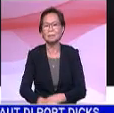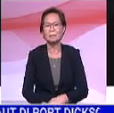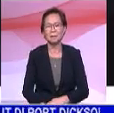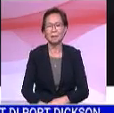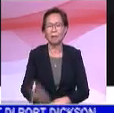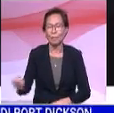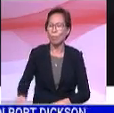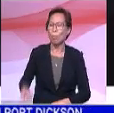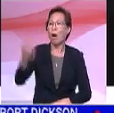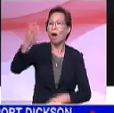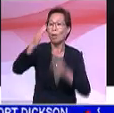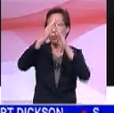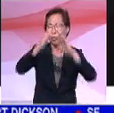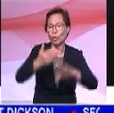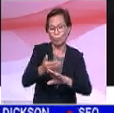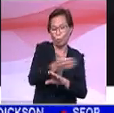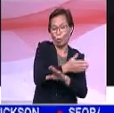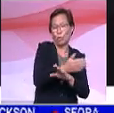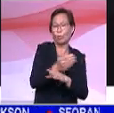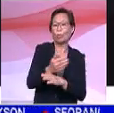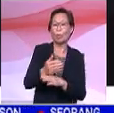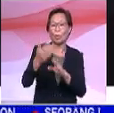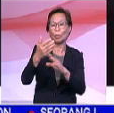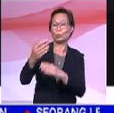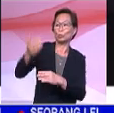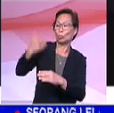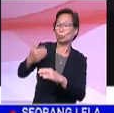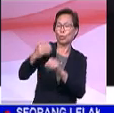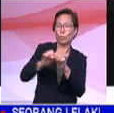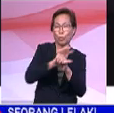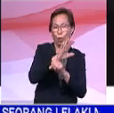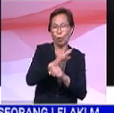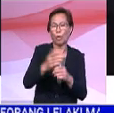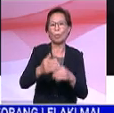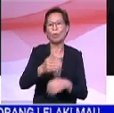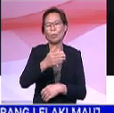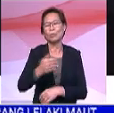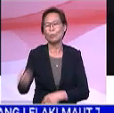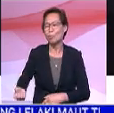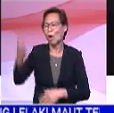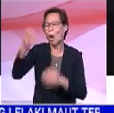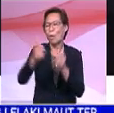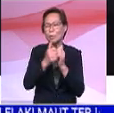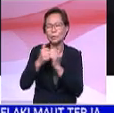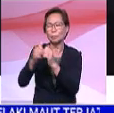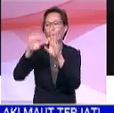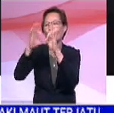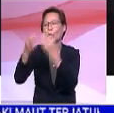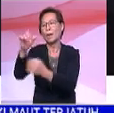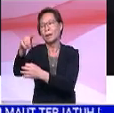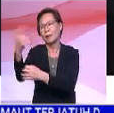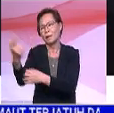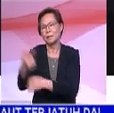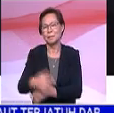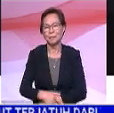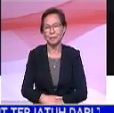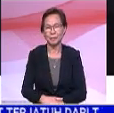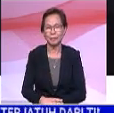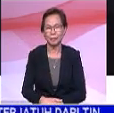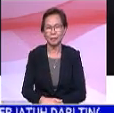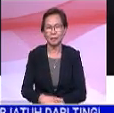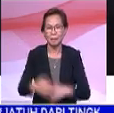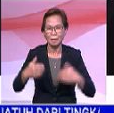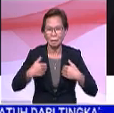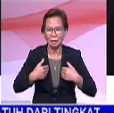sahaja. Sebelum COVID, kadang-kadang kami berbuka puasa sama-sama keluarga lain dan tarawih pun ramai-ramai. Ada